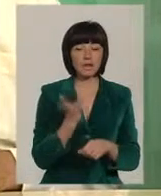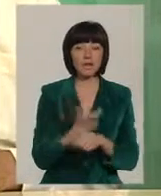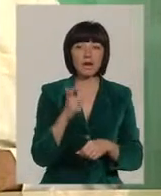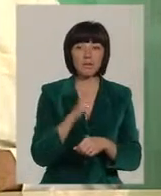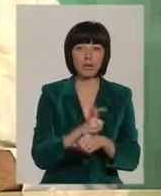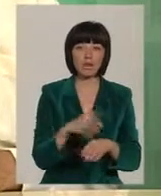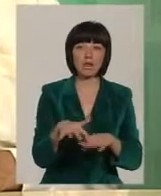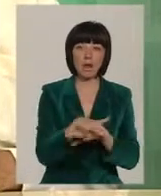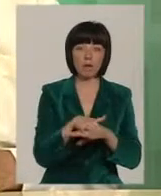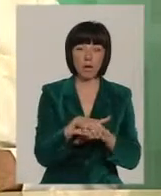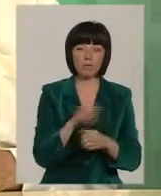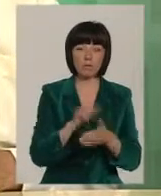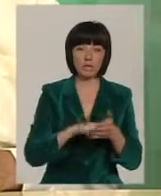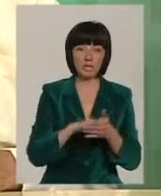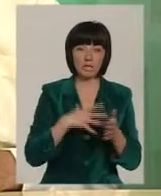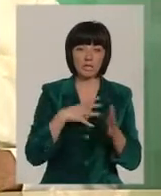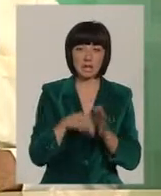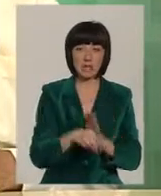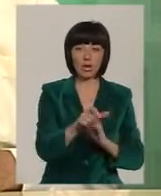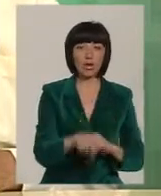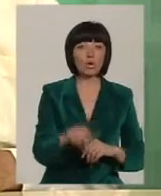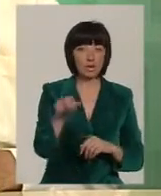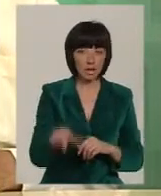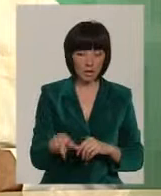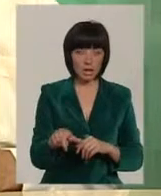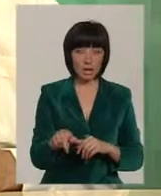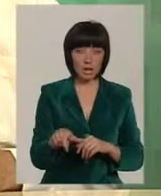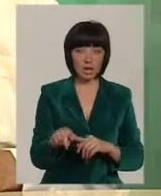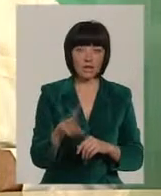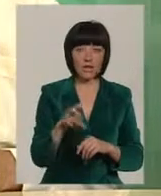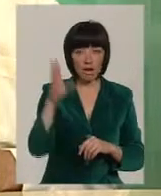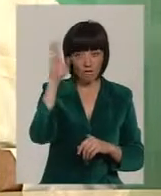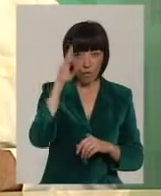найбільша і наймасова причина загибелі людей при порушенні правил поведінки на воді – це